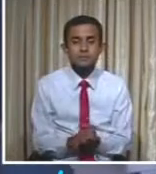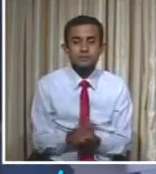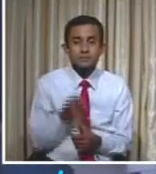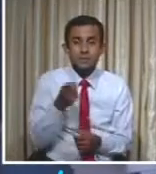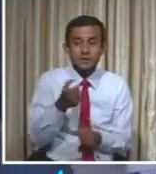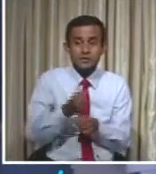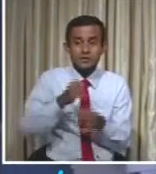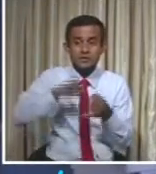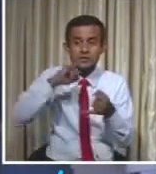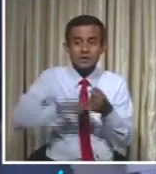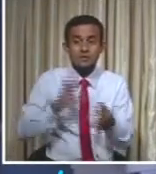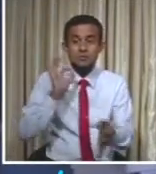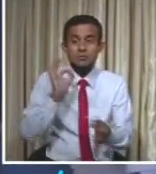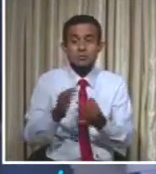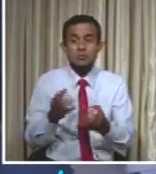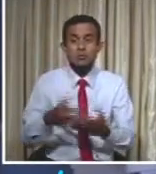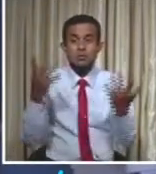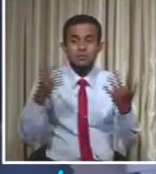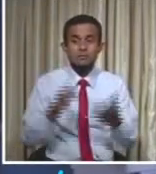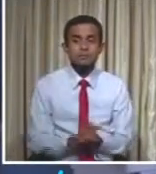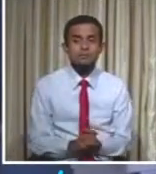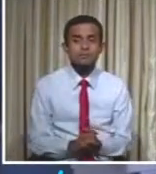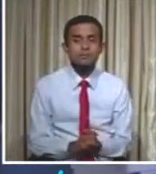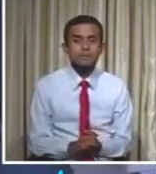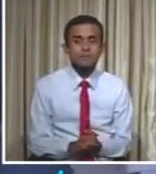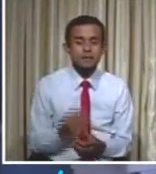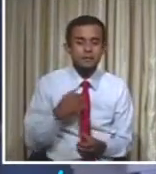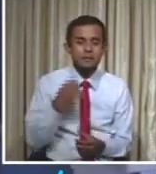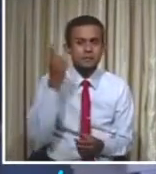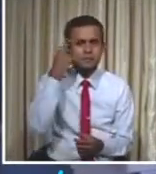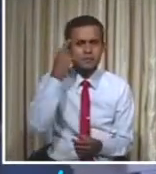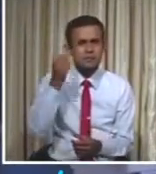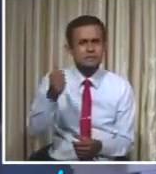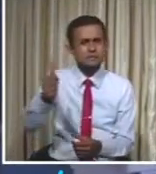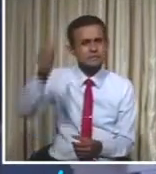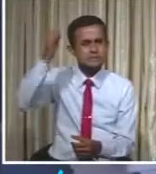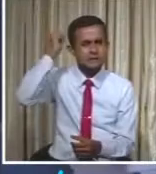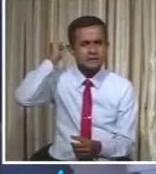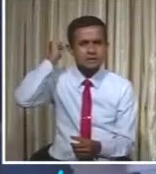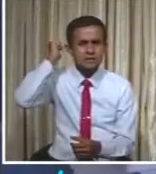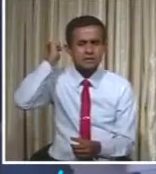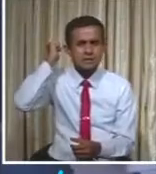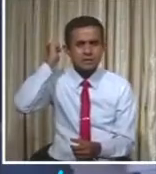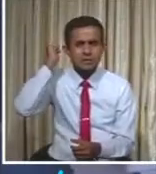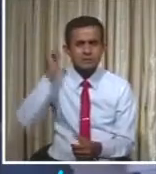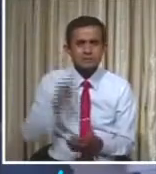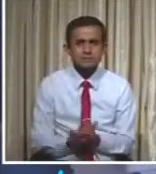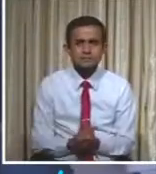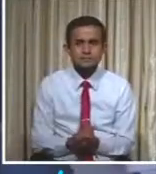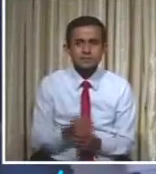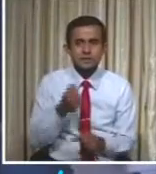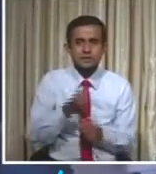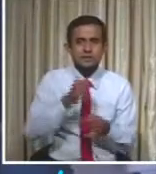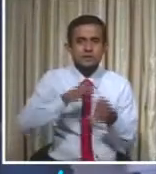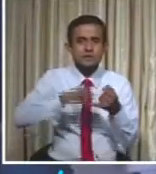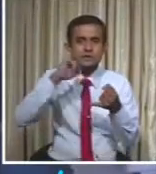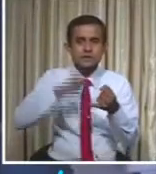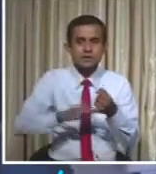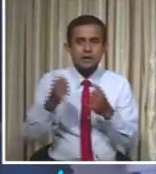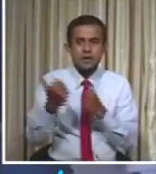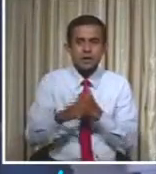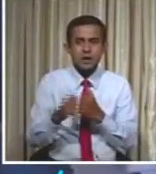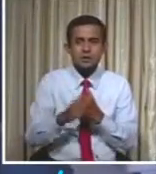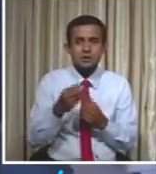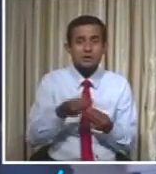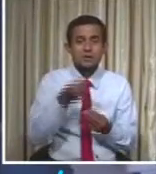ගෑස් ලිප් ගිනි ගන්න. අපිට මතකයි මීට බොහෝ කාලයකට පෙර ගෑස් නිපදවීම සහ